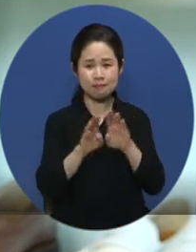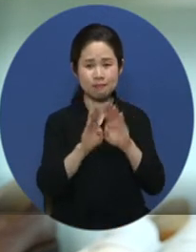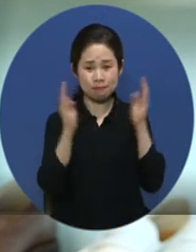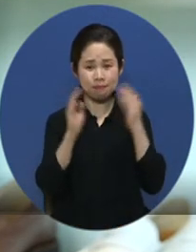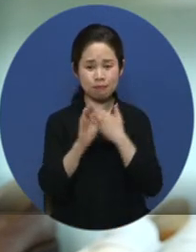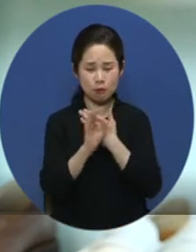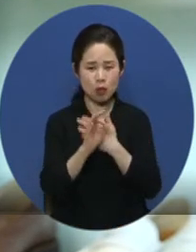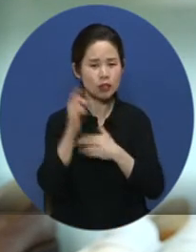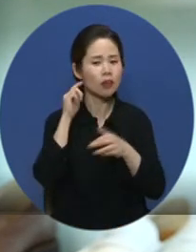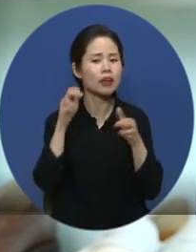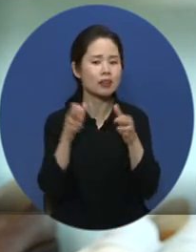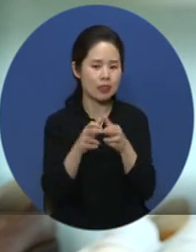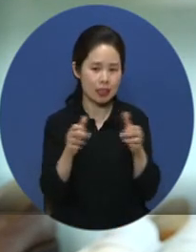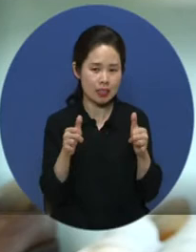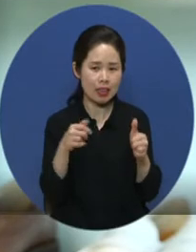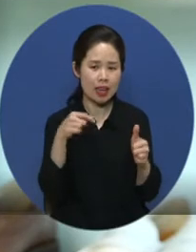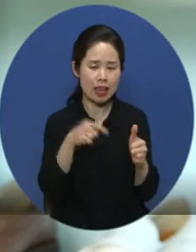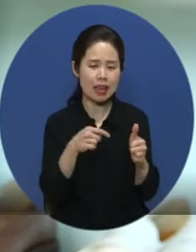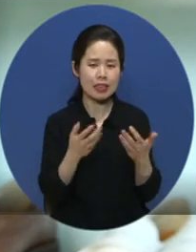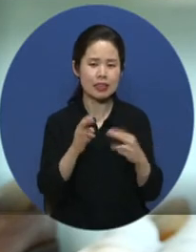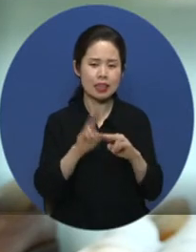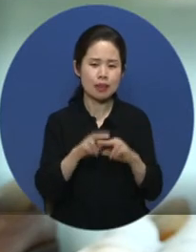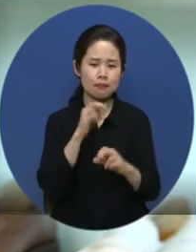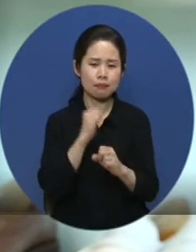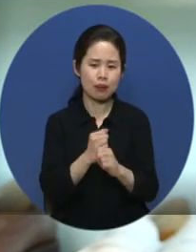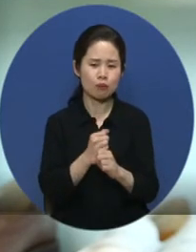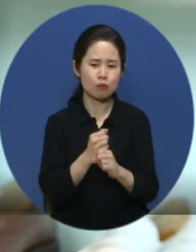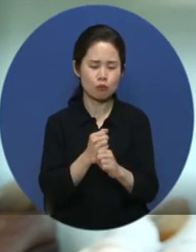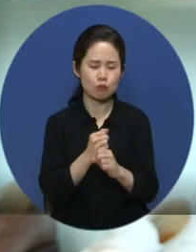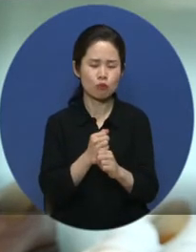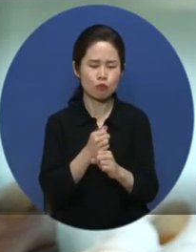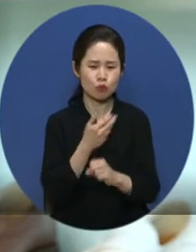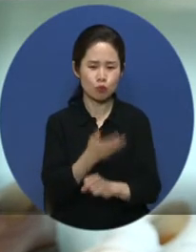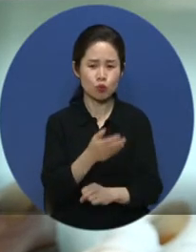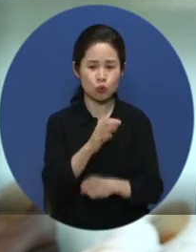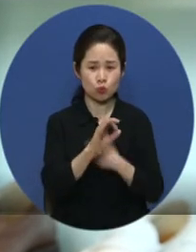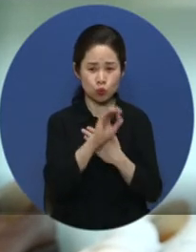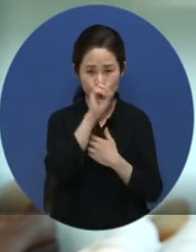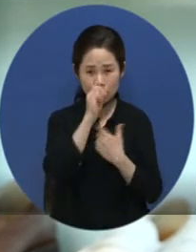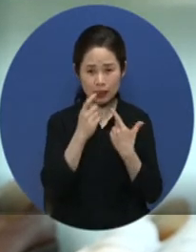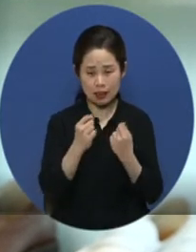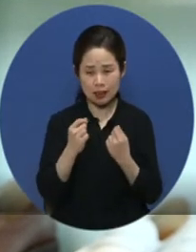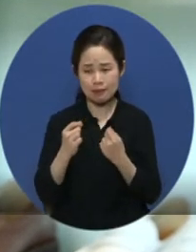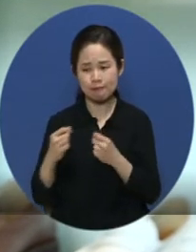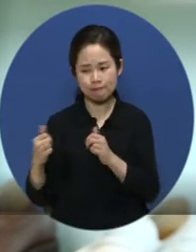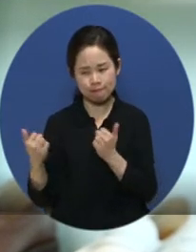좋은 일터로 만들어 준 것이 좋겠다라는 것 때문에 이제 저희들이